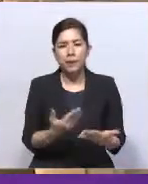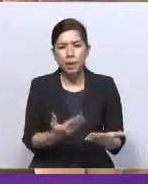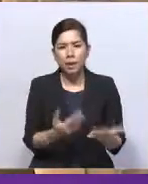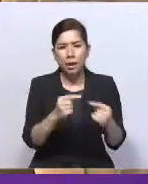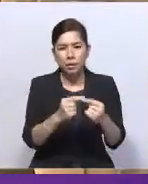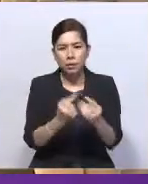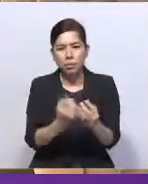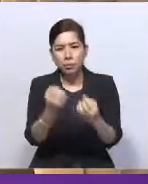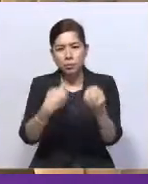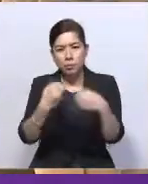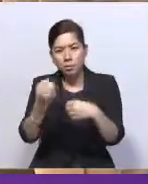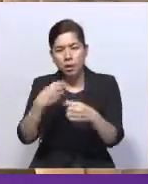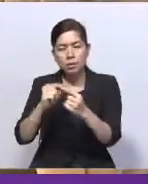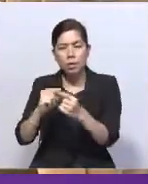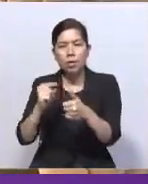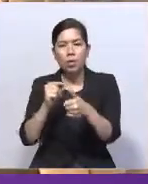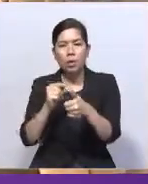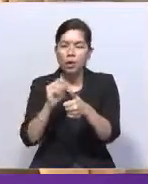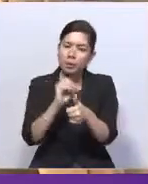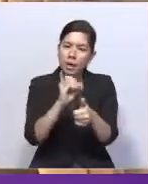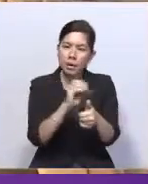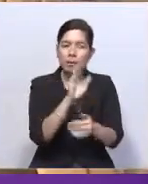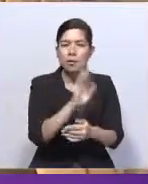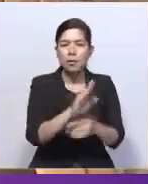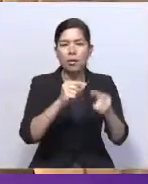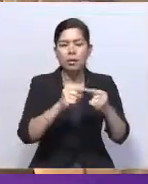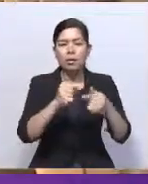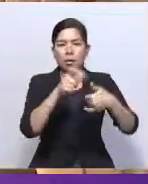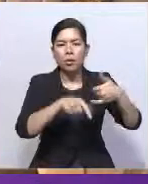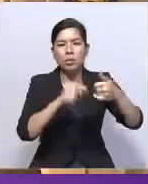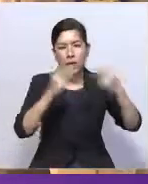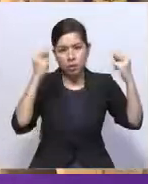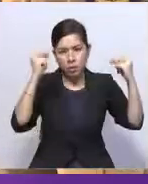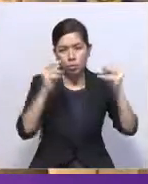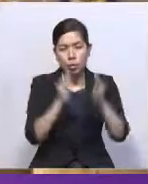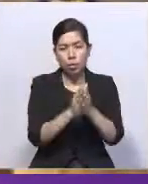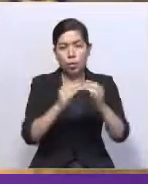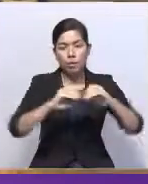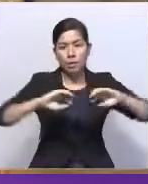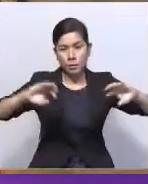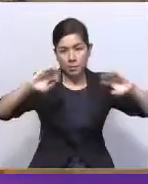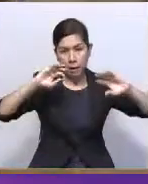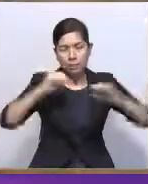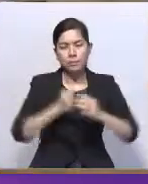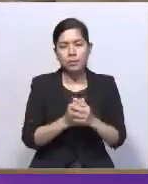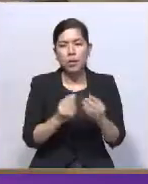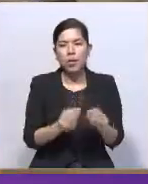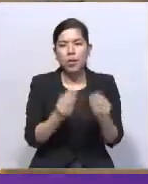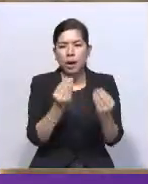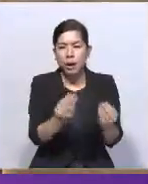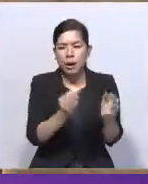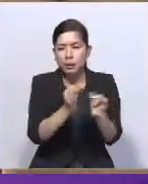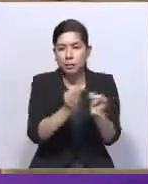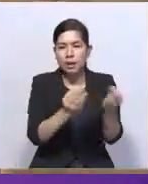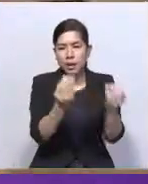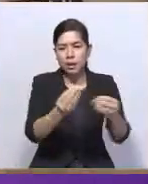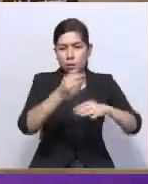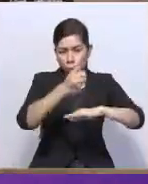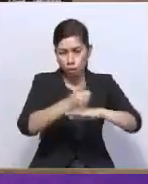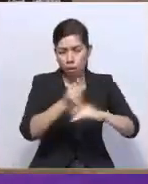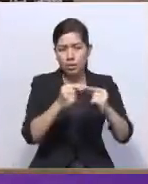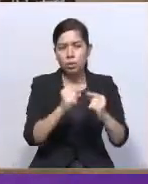ำข้อคิดเห็นจากท่านนายกรัฐมนตรีตลอดจนแนวทางของรัฐบาลนะครับที่มาชี้แจงให้ท่านผู้ว่าได้กรุณารับทราบ